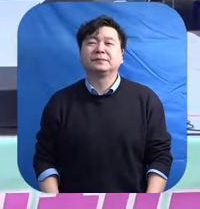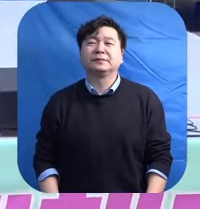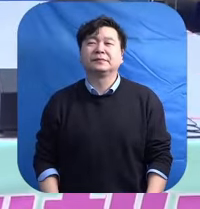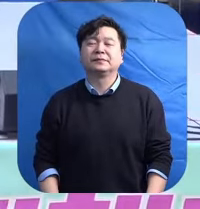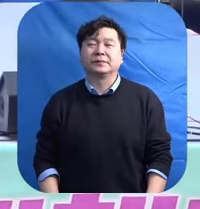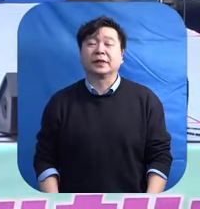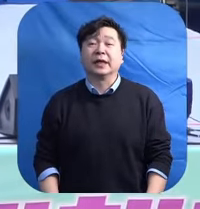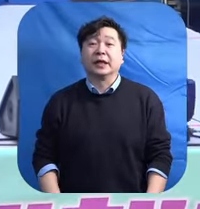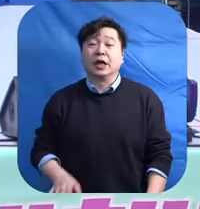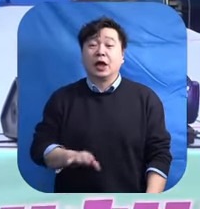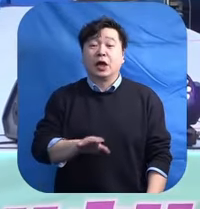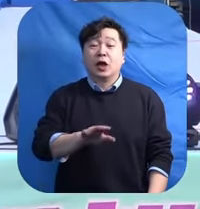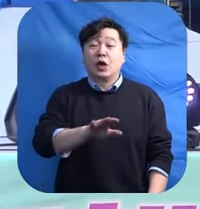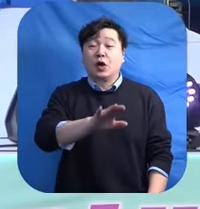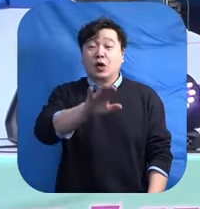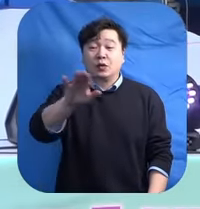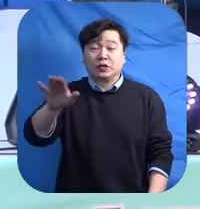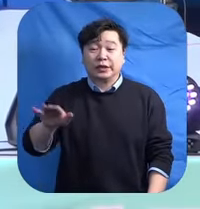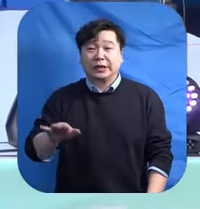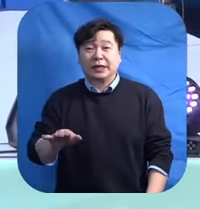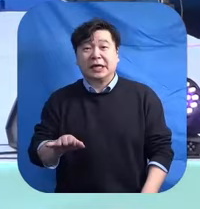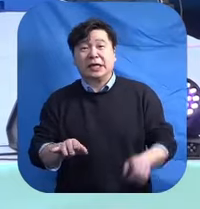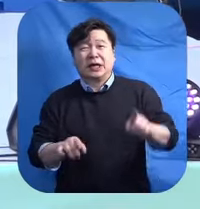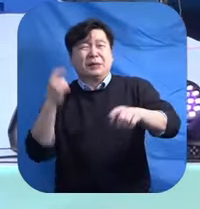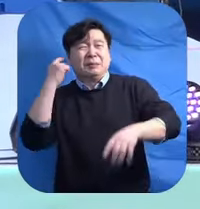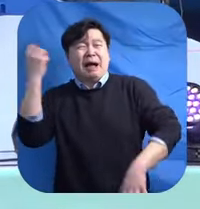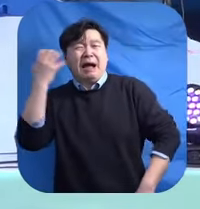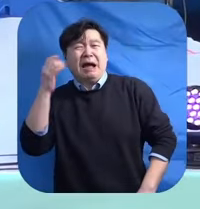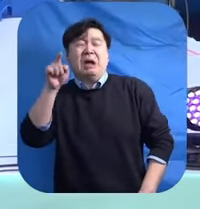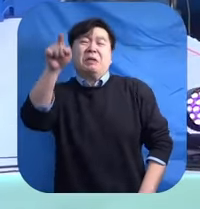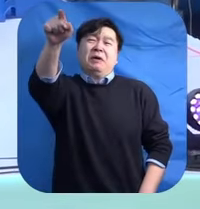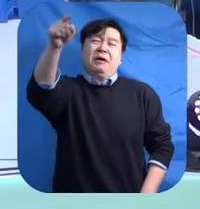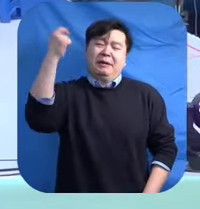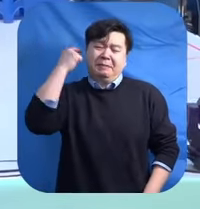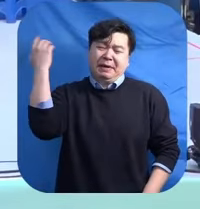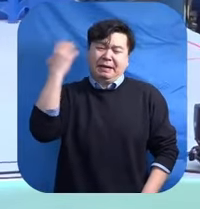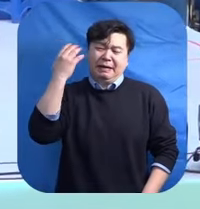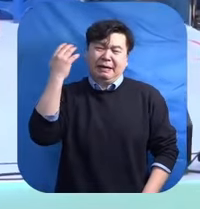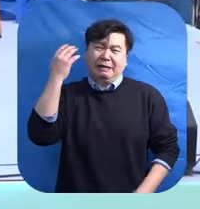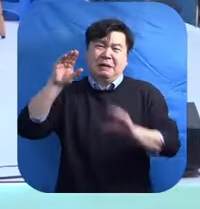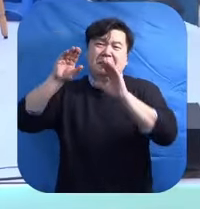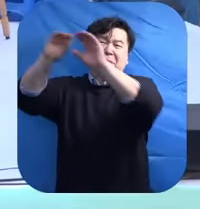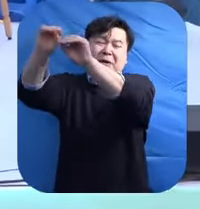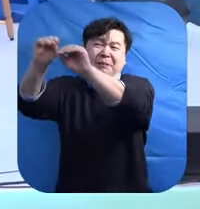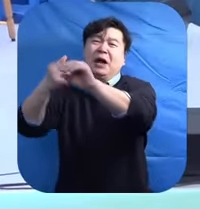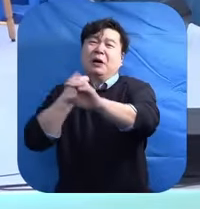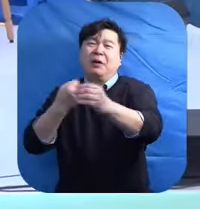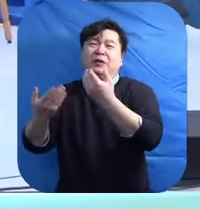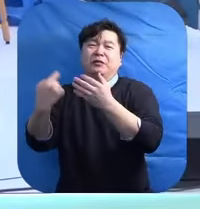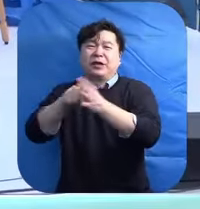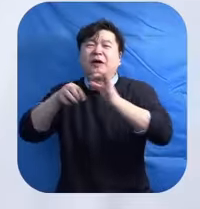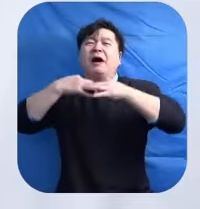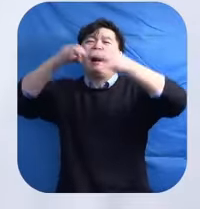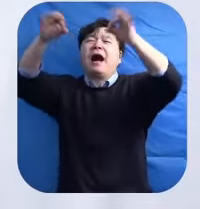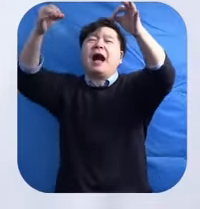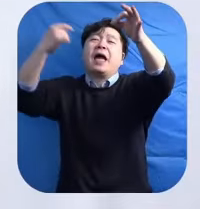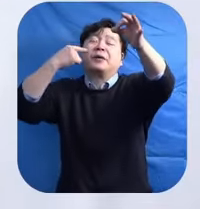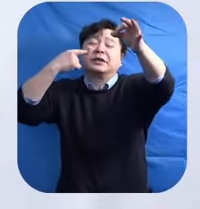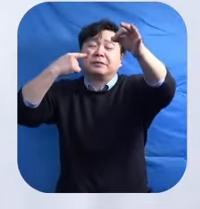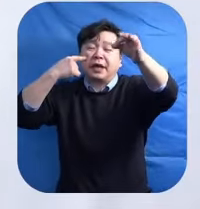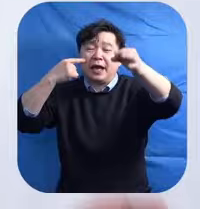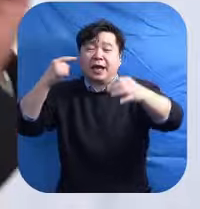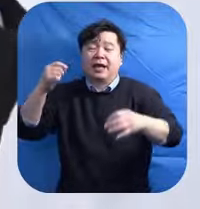자, 한번 우리 저 소음이 들리지 않게 함성 한번 질러볼까요?